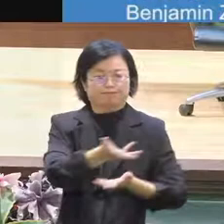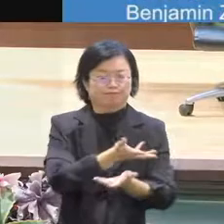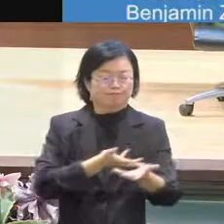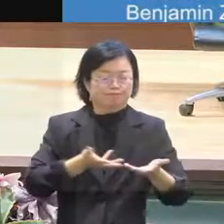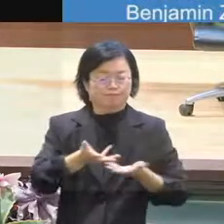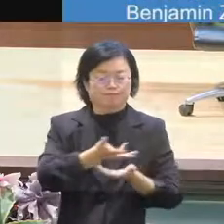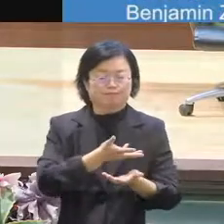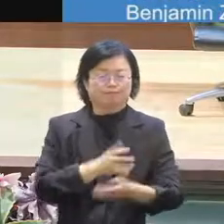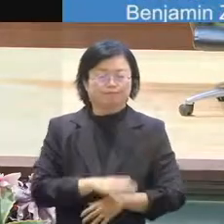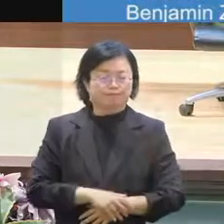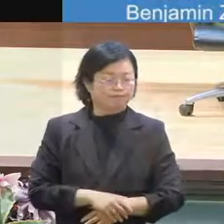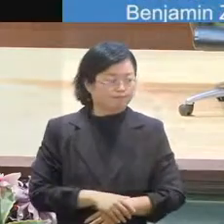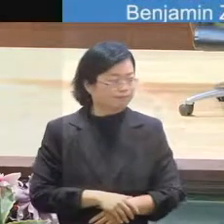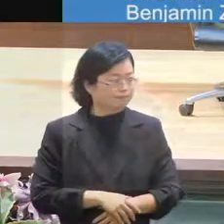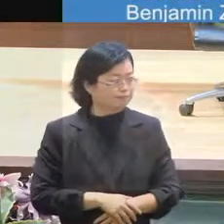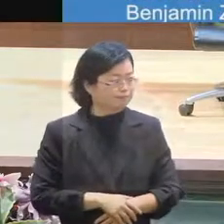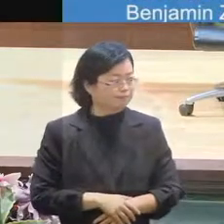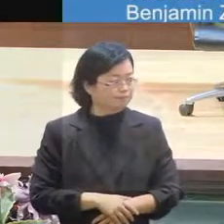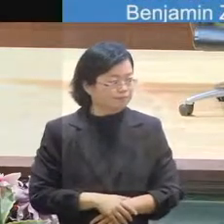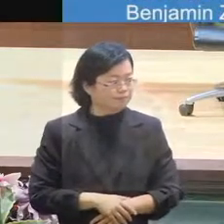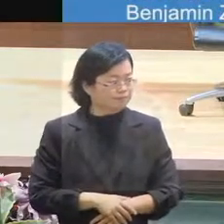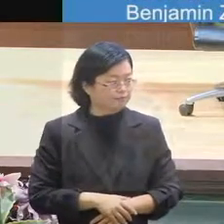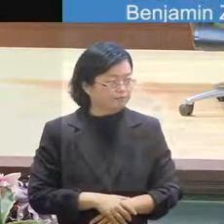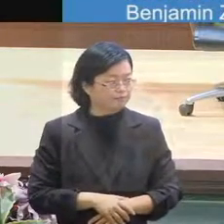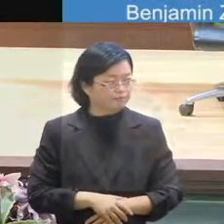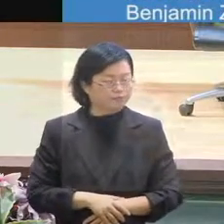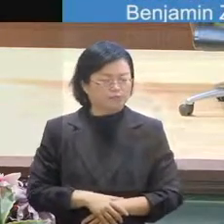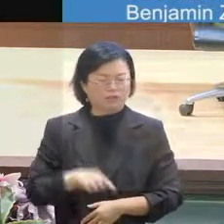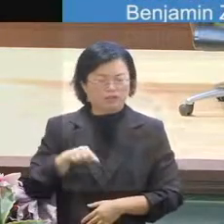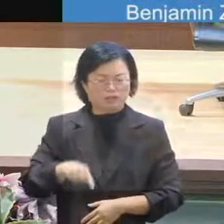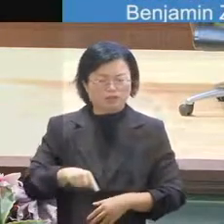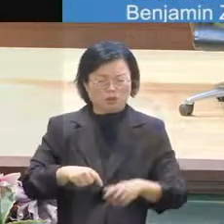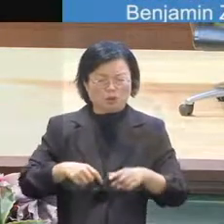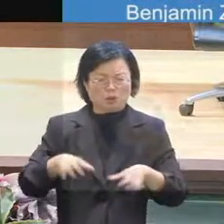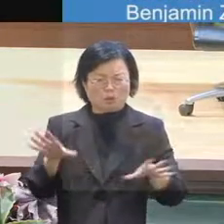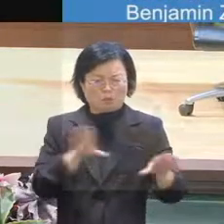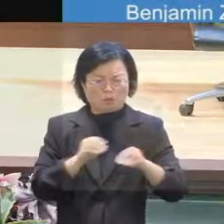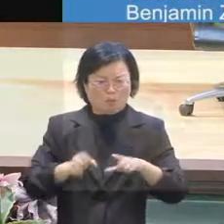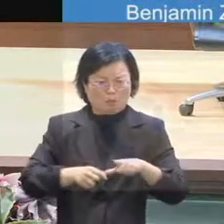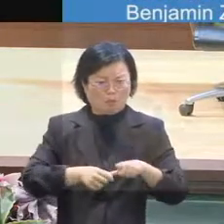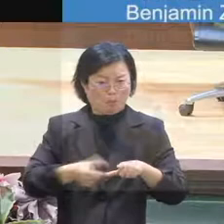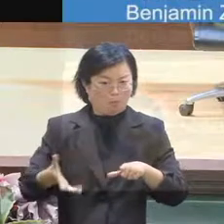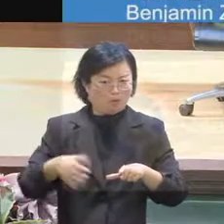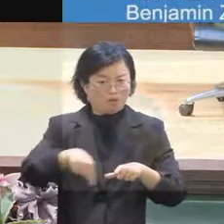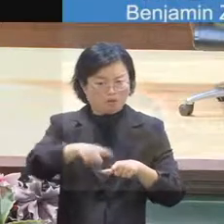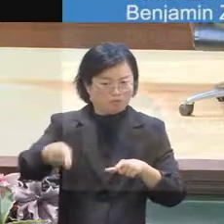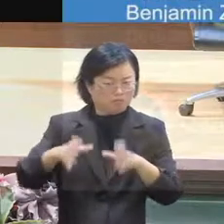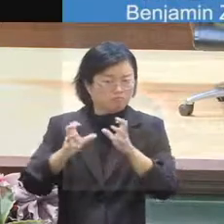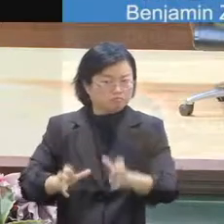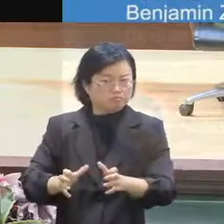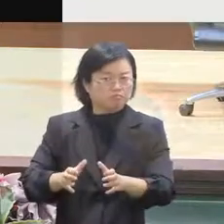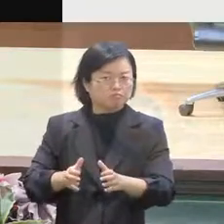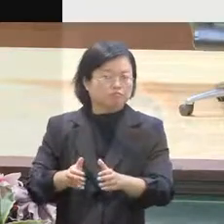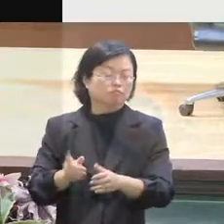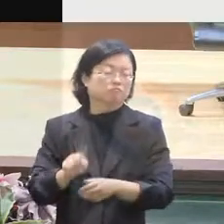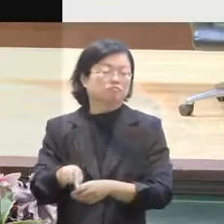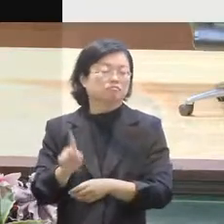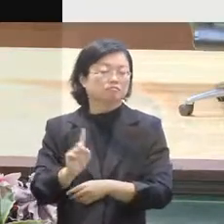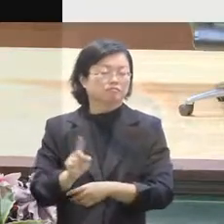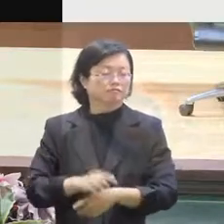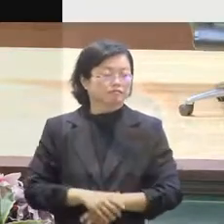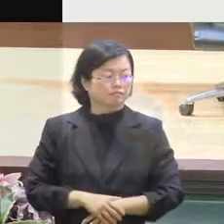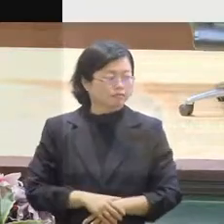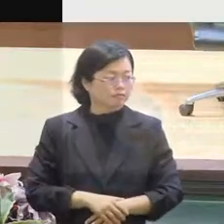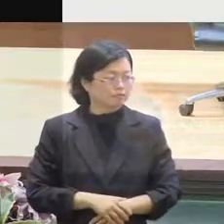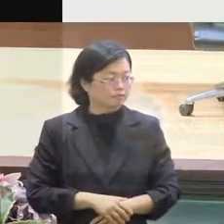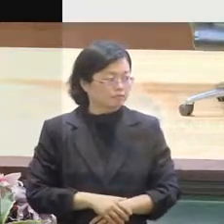动open data 的整个的社群的建立。好，我简单的来说一下open